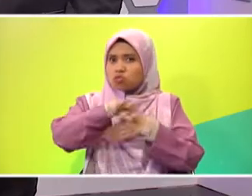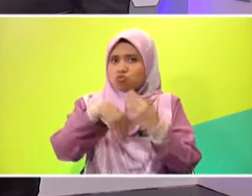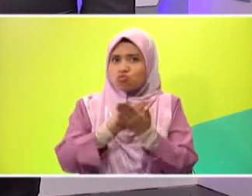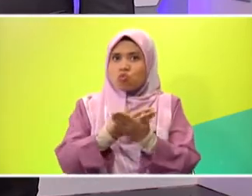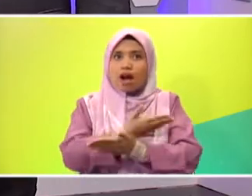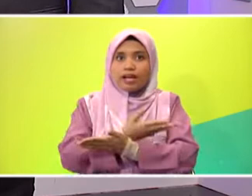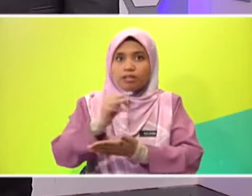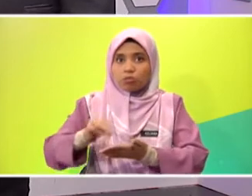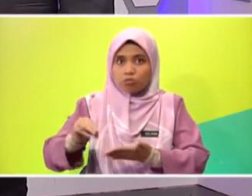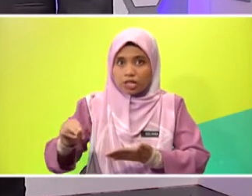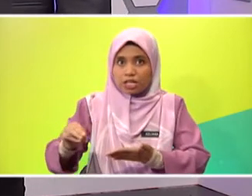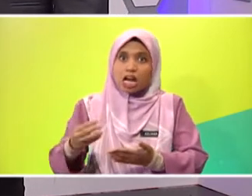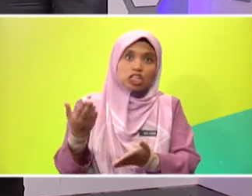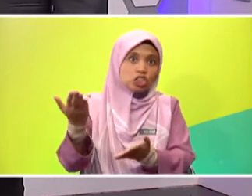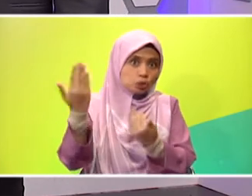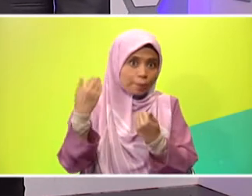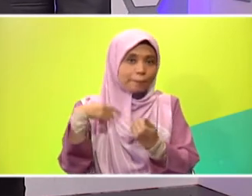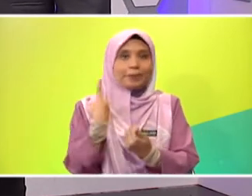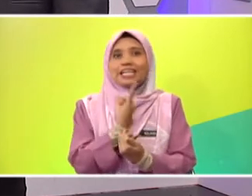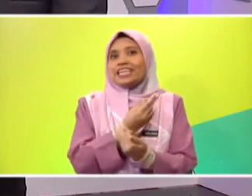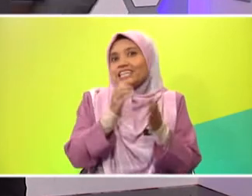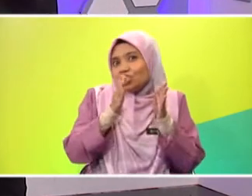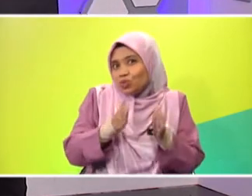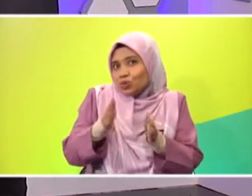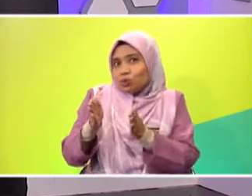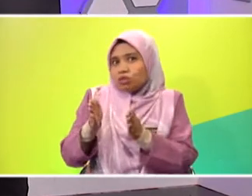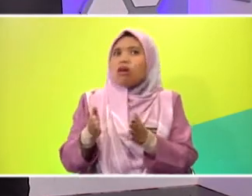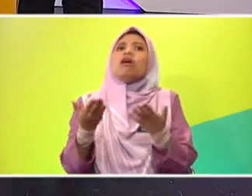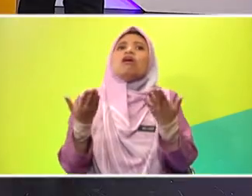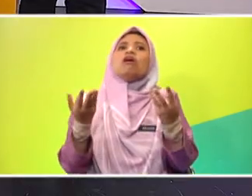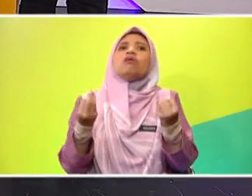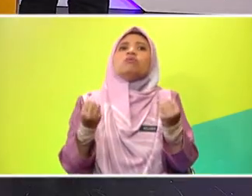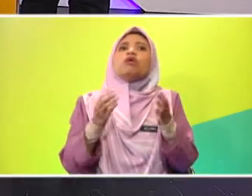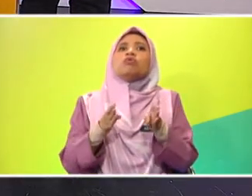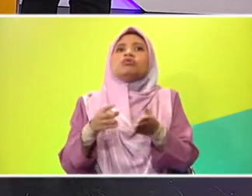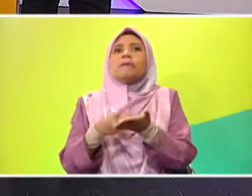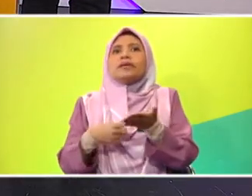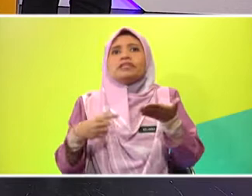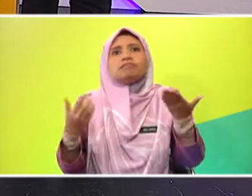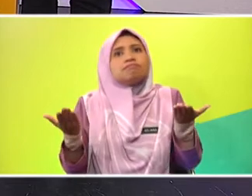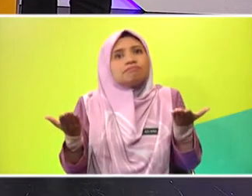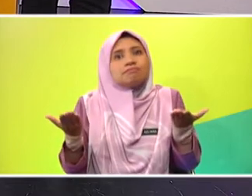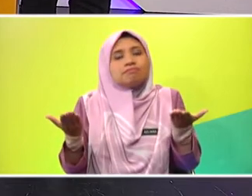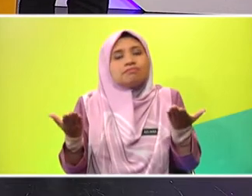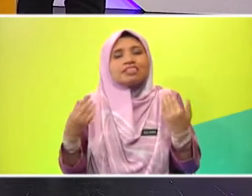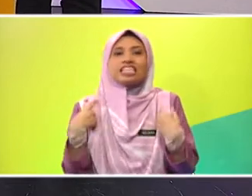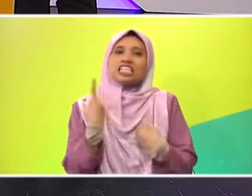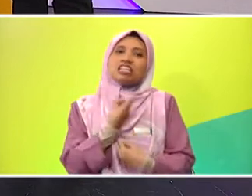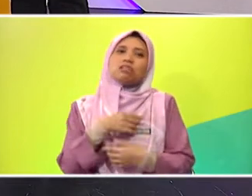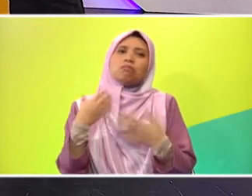hajri bete Jom kite susun-susun aku nikahin agak salah tengok kasih kita the banyak